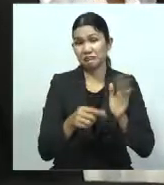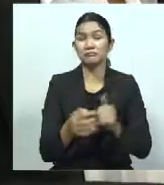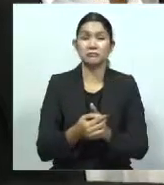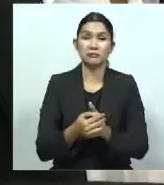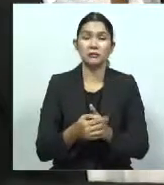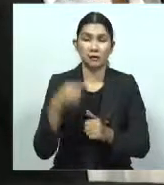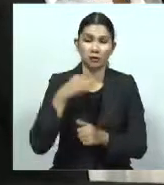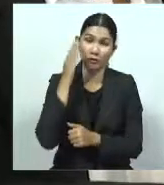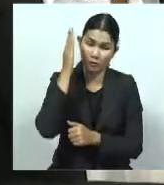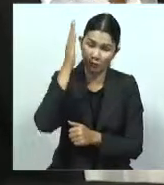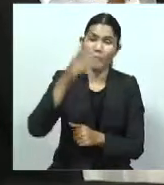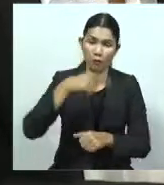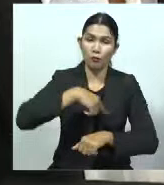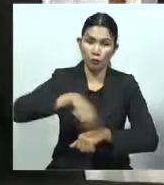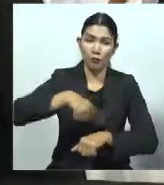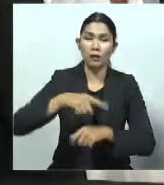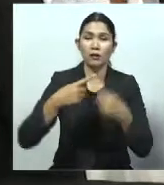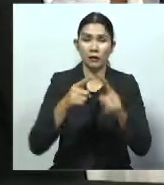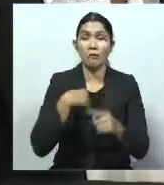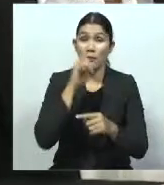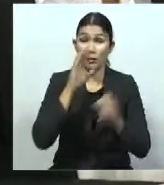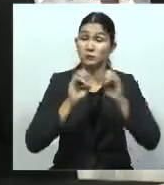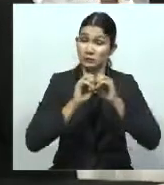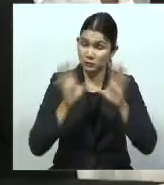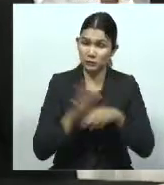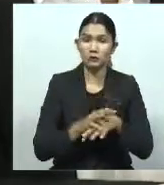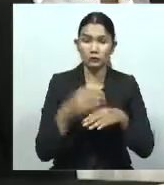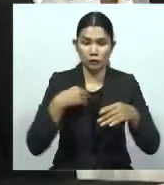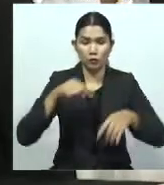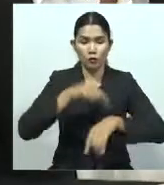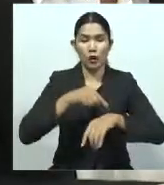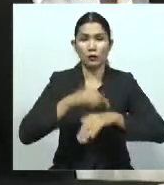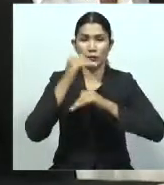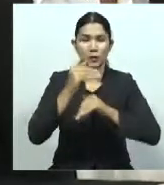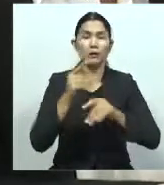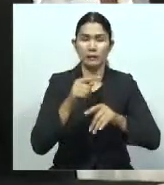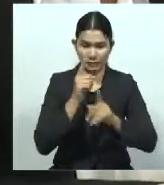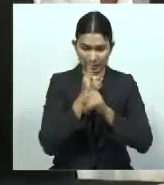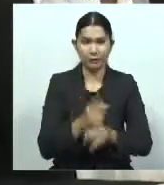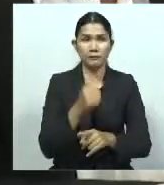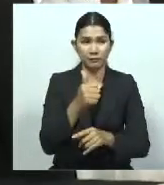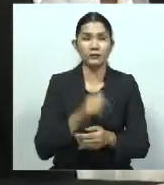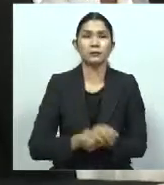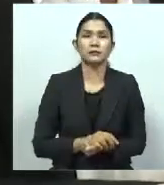าต่อไปนิดนึงนะครับแต่ผมยืนยันว่าจะอยู่ในกรอบเวลาทุกอย่างที่เราดำเนินการน